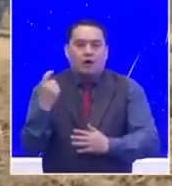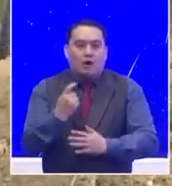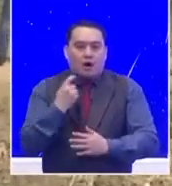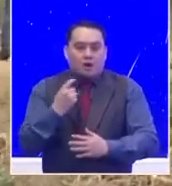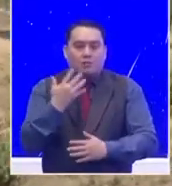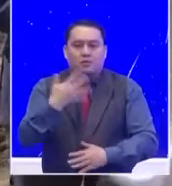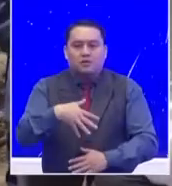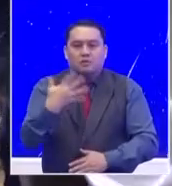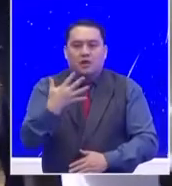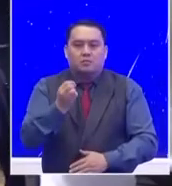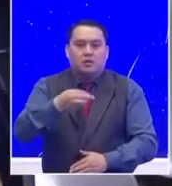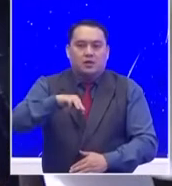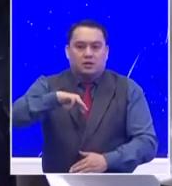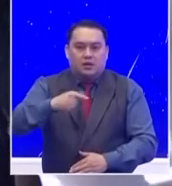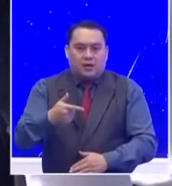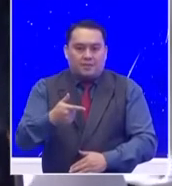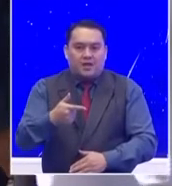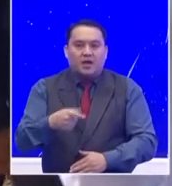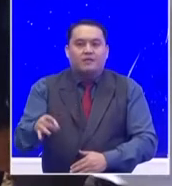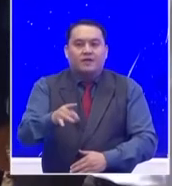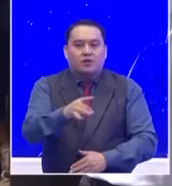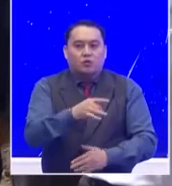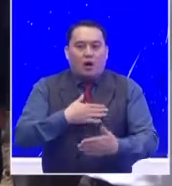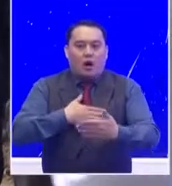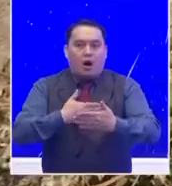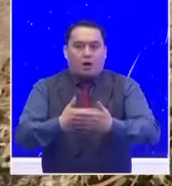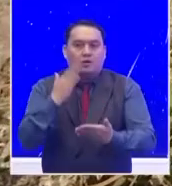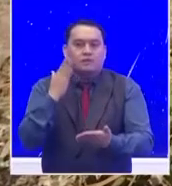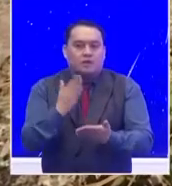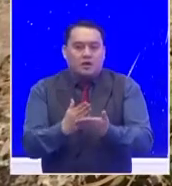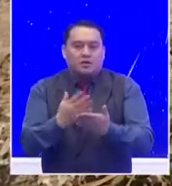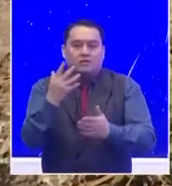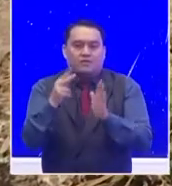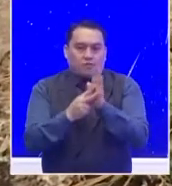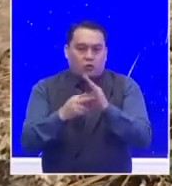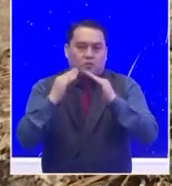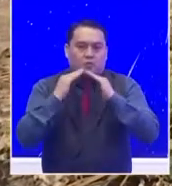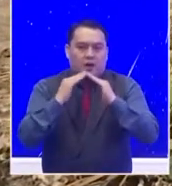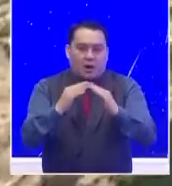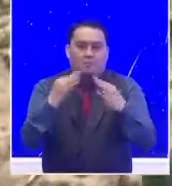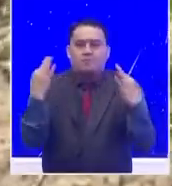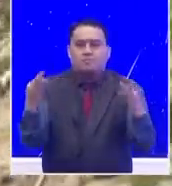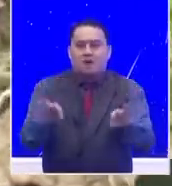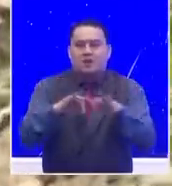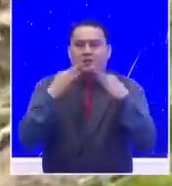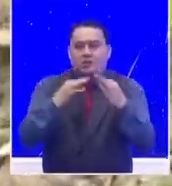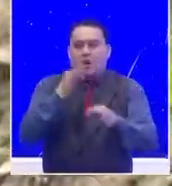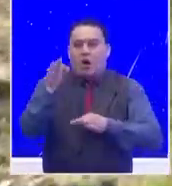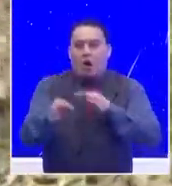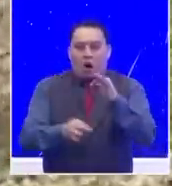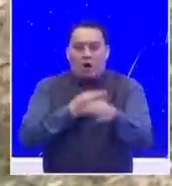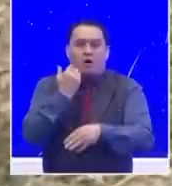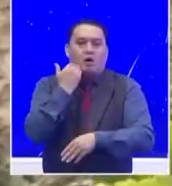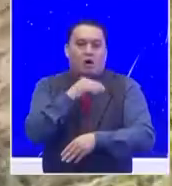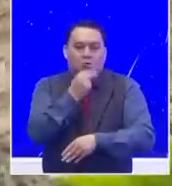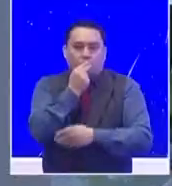почти 55 миллиардов тенге. В регионе активно функционирует 8 тепличных комплексов, что позволяет круглый год обеспечивать